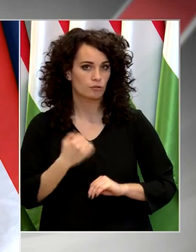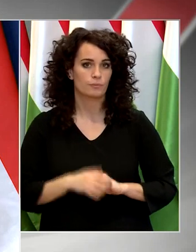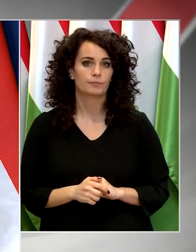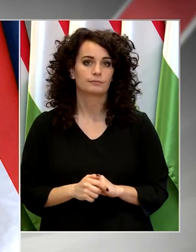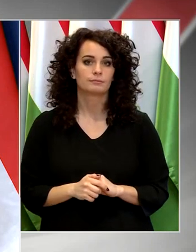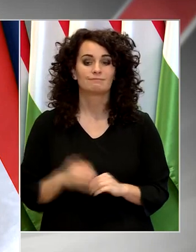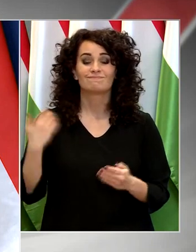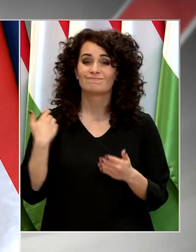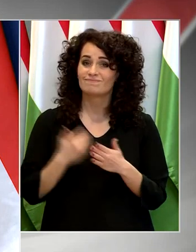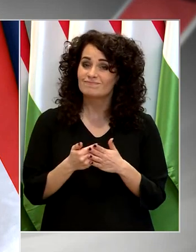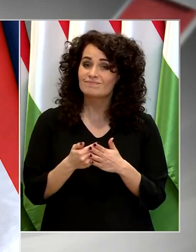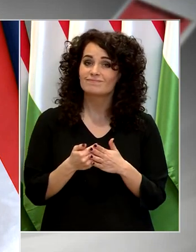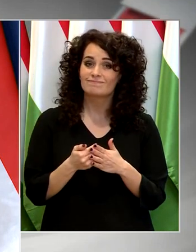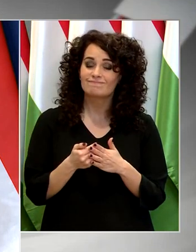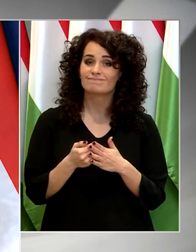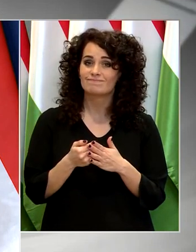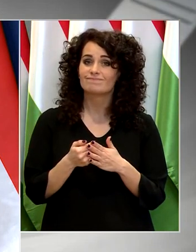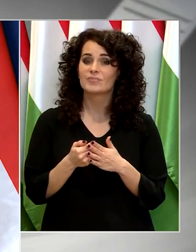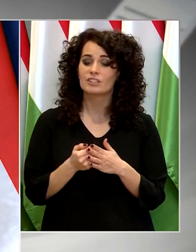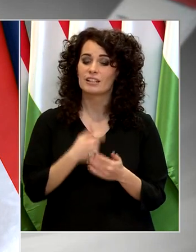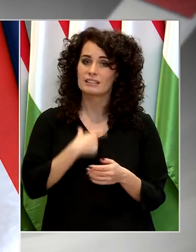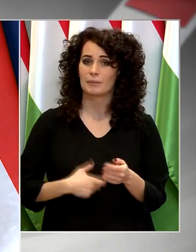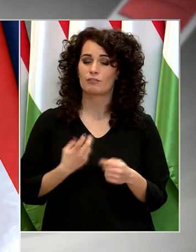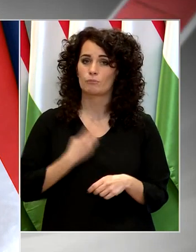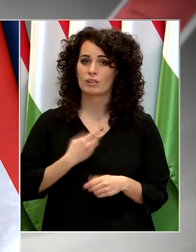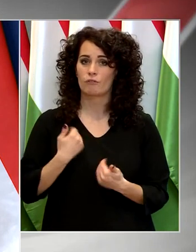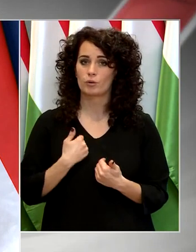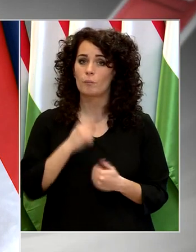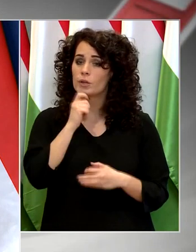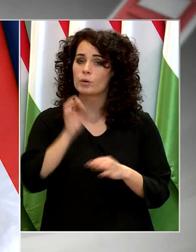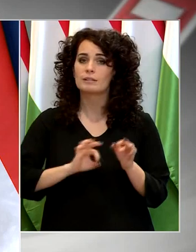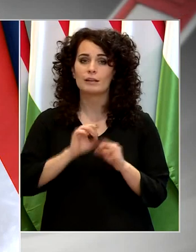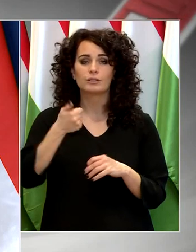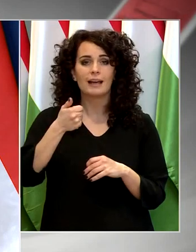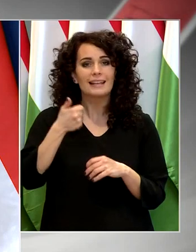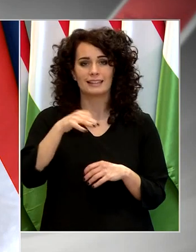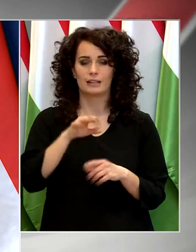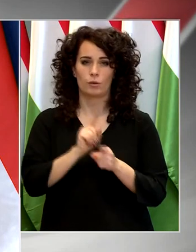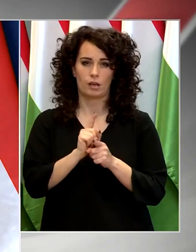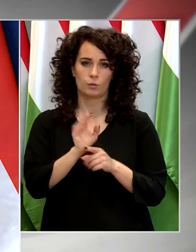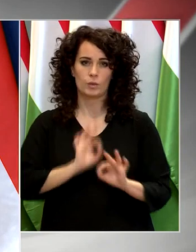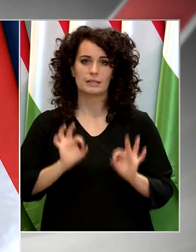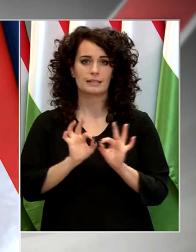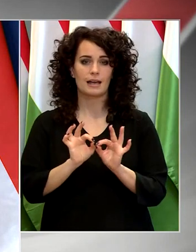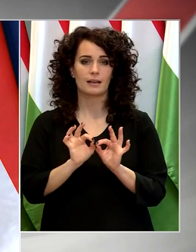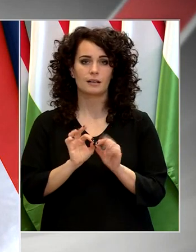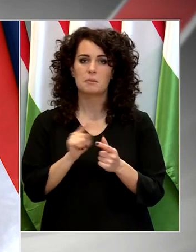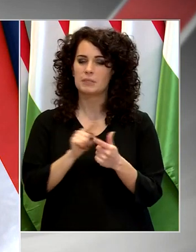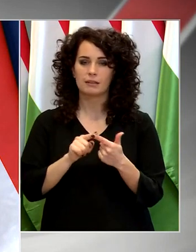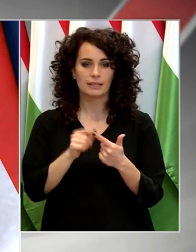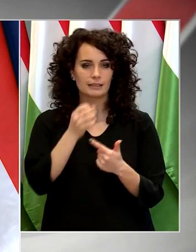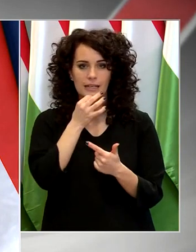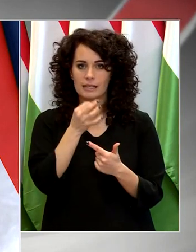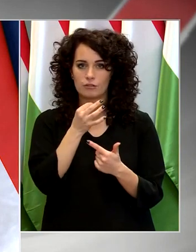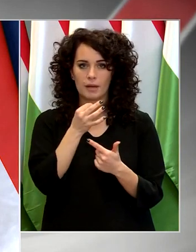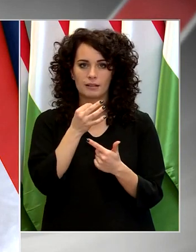Mindez idáig azonban, és erre én személyesen büszke vagyok, Magyarország az egyetlen olyan ország, amely mind a két kérdésben nem